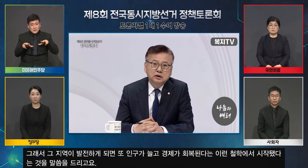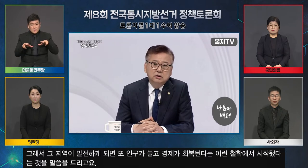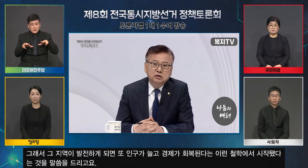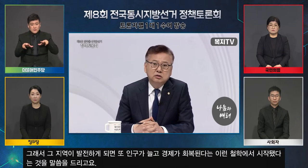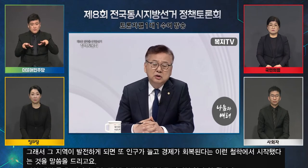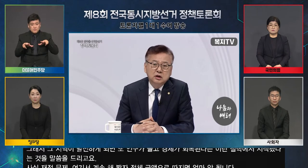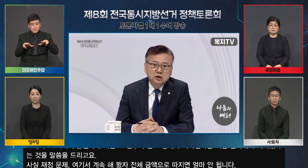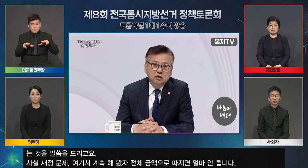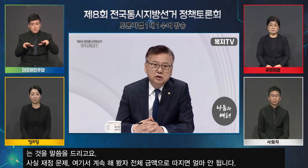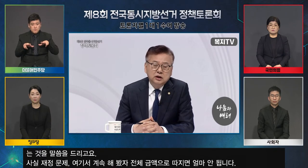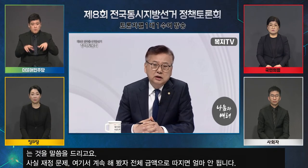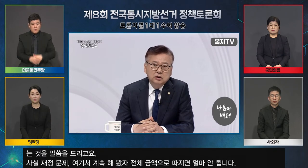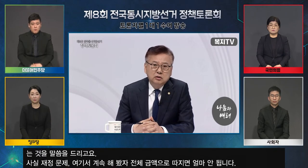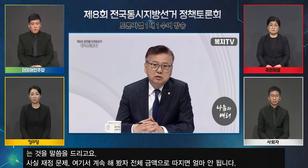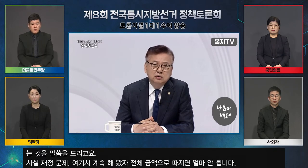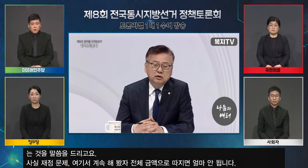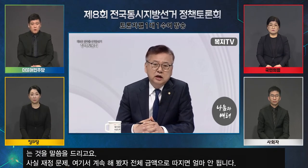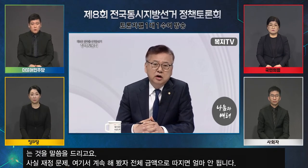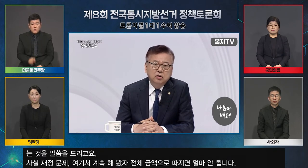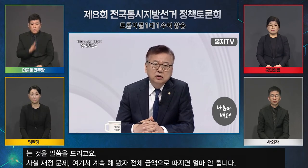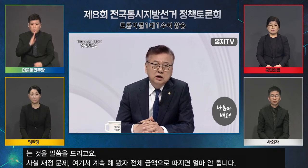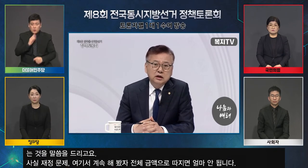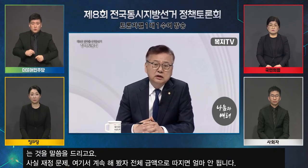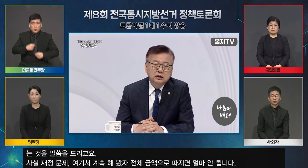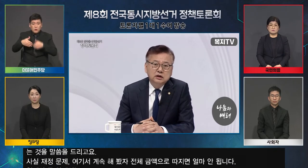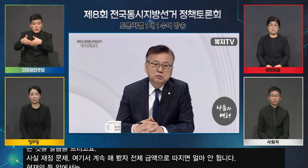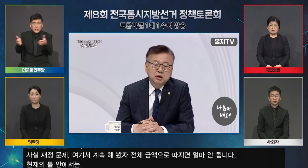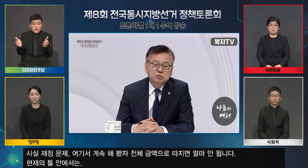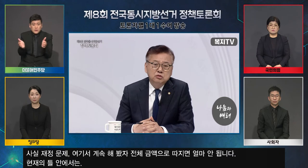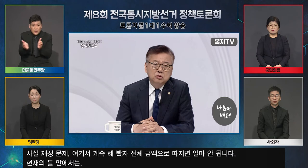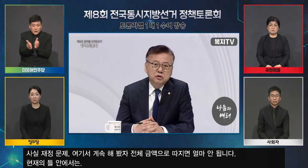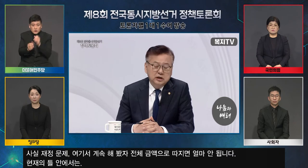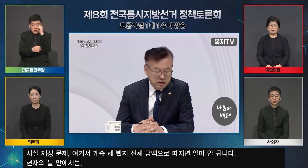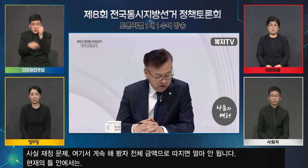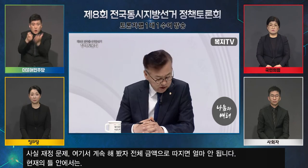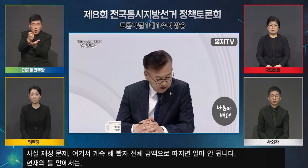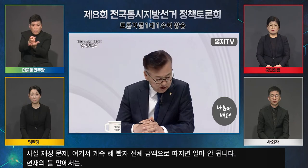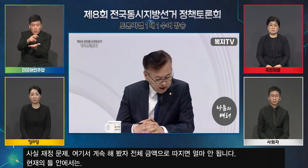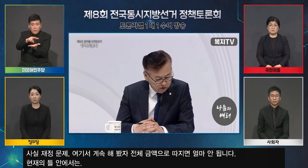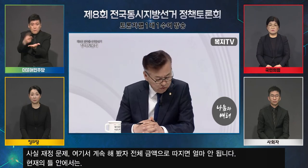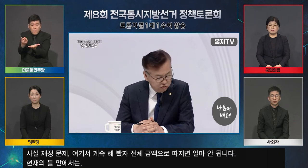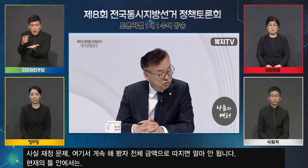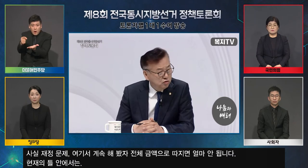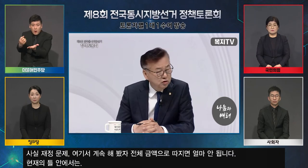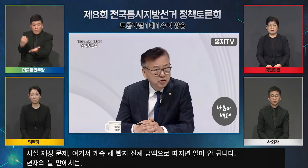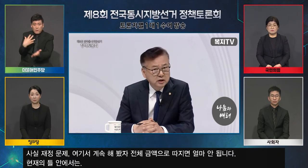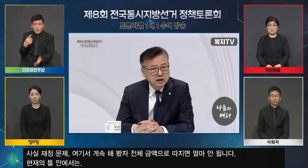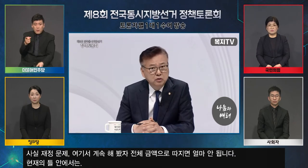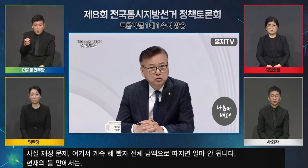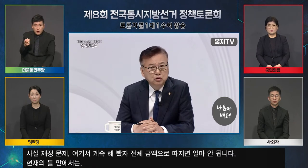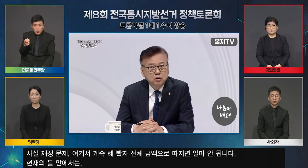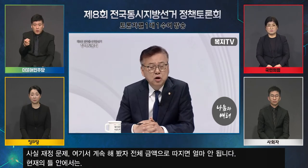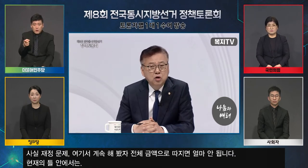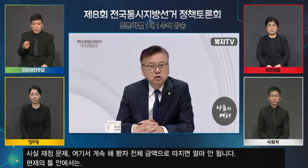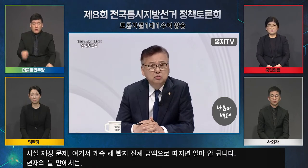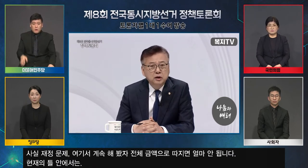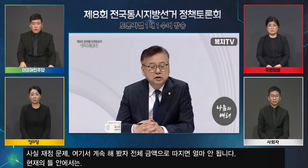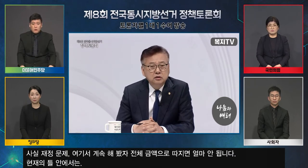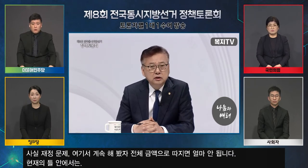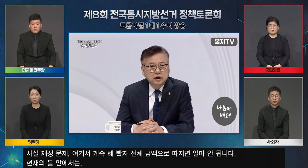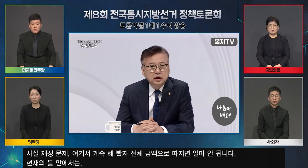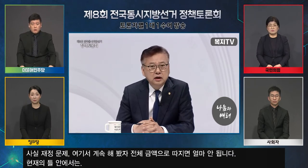그래서 지금 정의당에서는 개헌까지 지방분권을 위한 개헌 특히 재정분권을 위한 개헌도